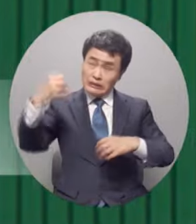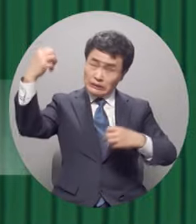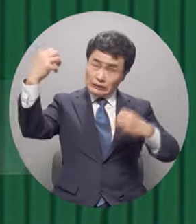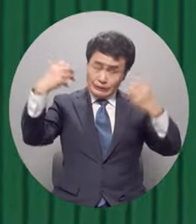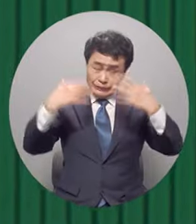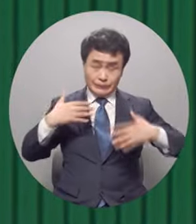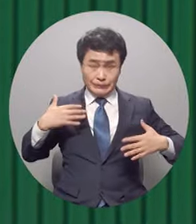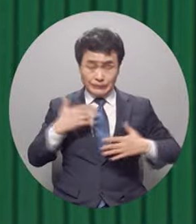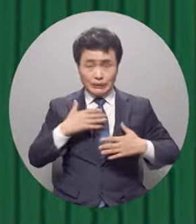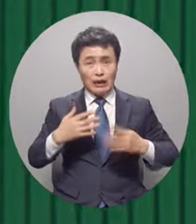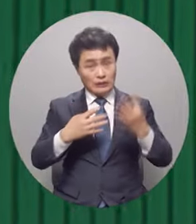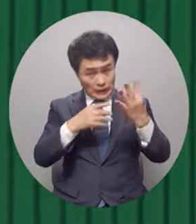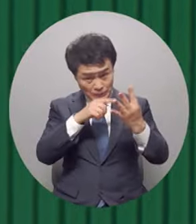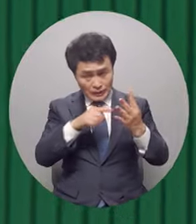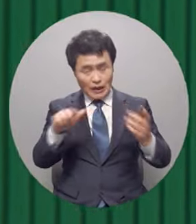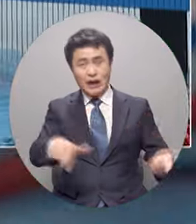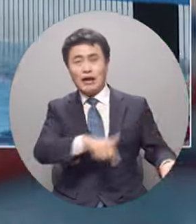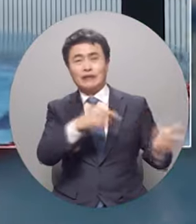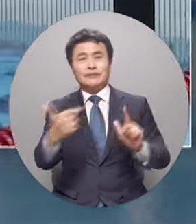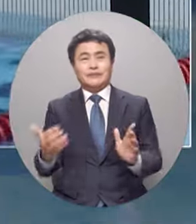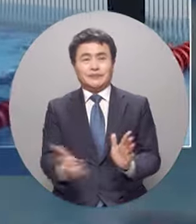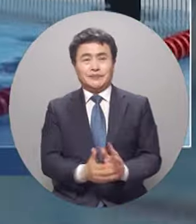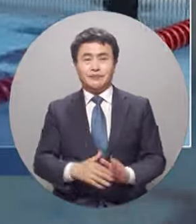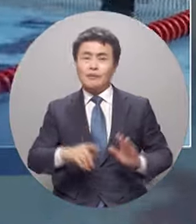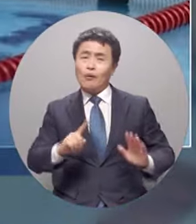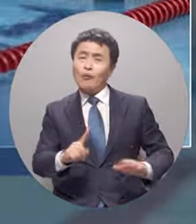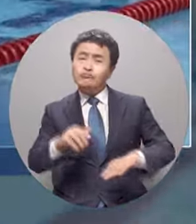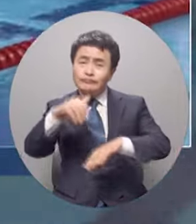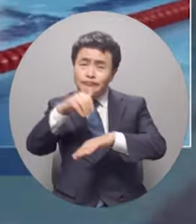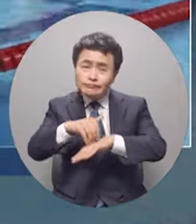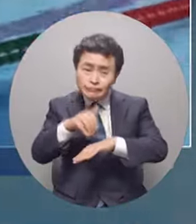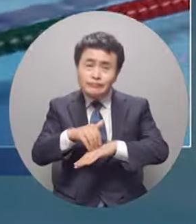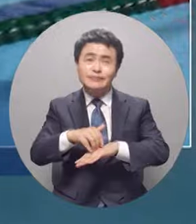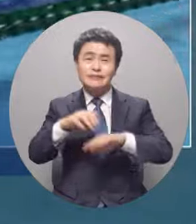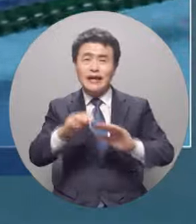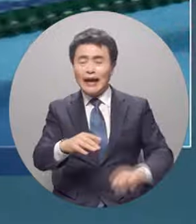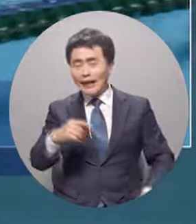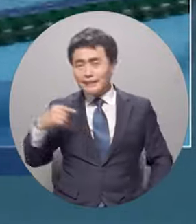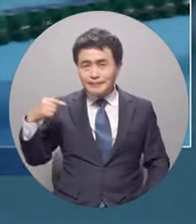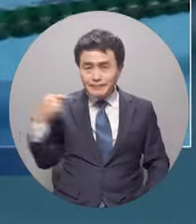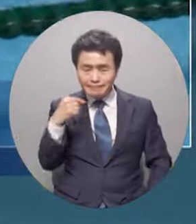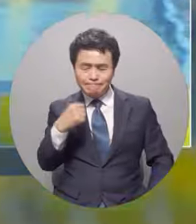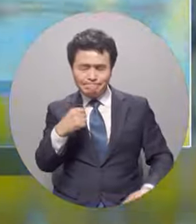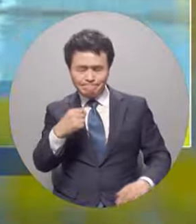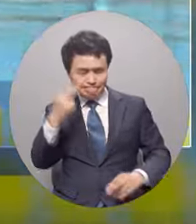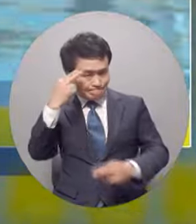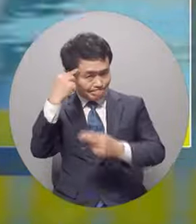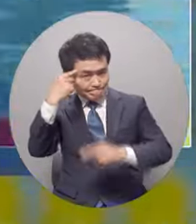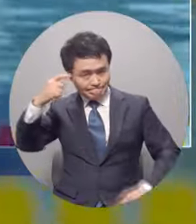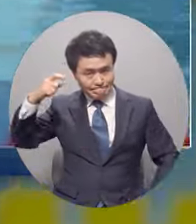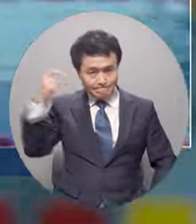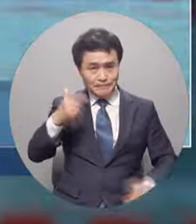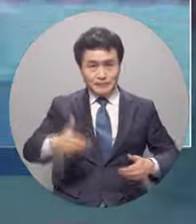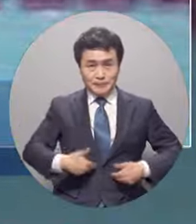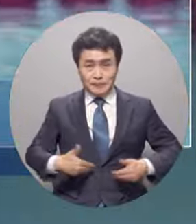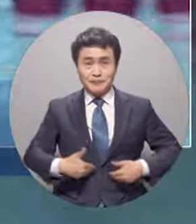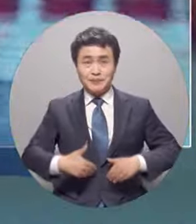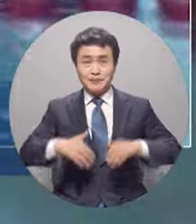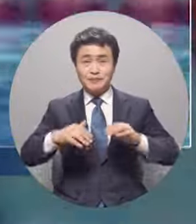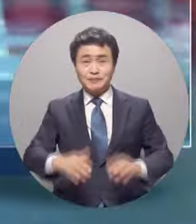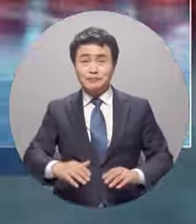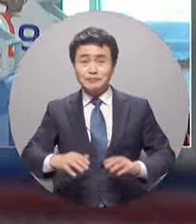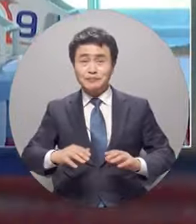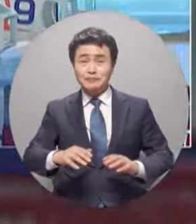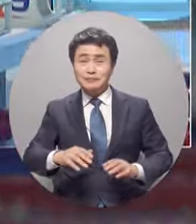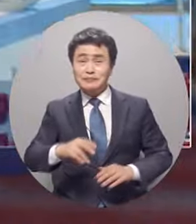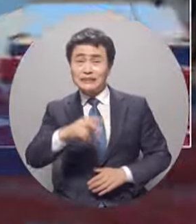해야 긴 하루가 끝이 납니다. 어떤 훈련을 하든 강인하게 맞서 싸워야 한다고 생각을 하고 흥민이랑 앞으로